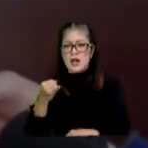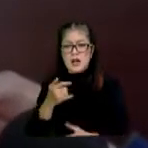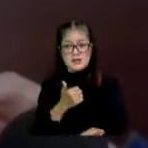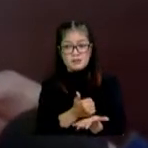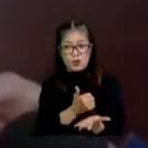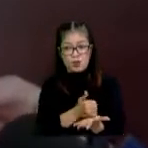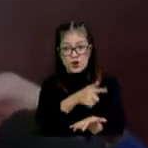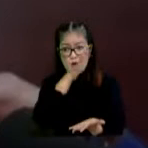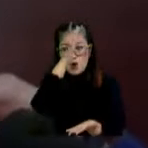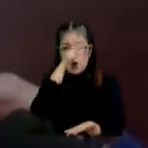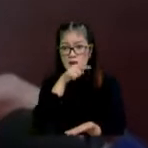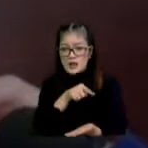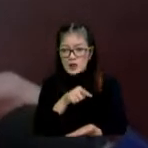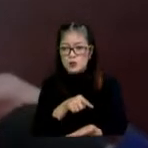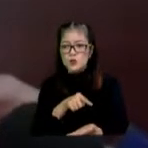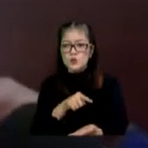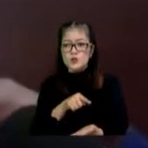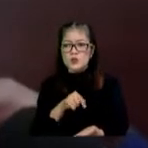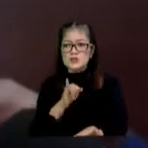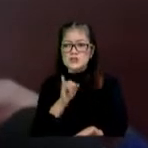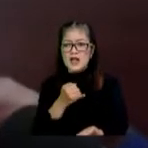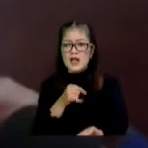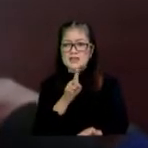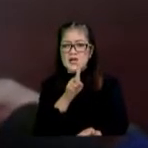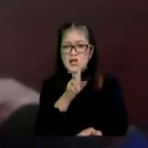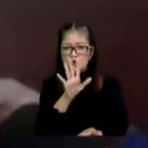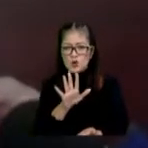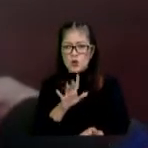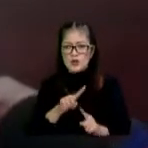tetapi kemudian dihukum melebihi proporsinya karena kita tidak mendapatkan titik terang masalahnya.